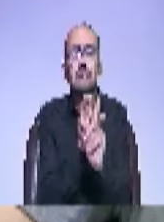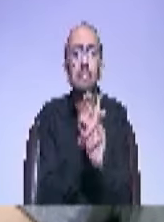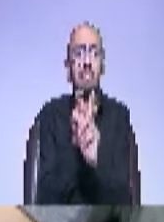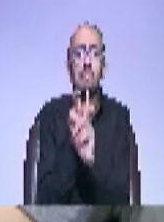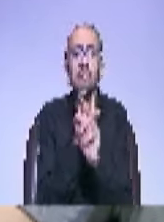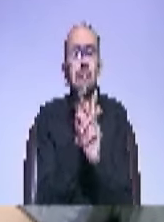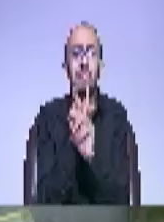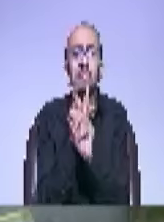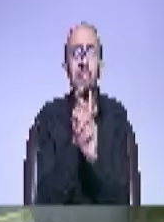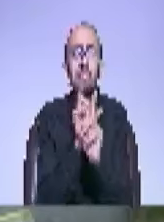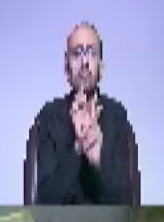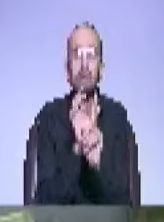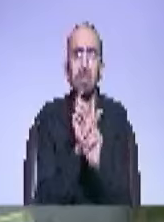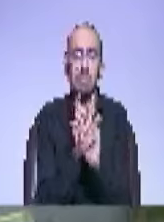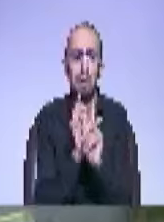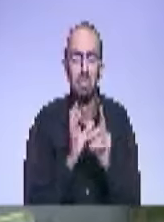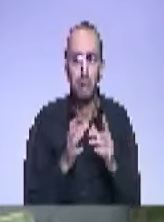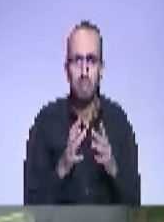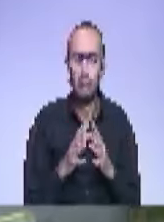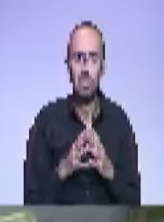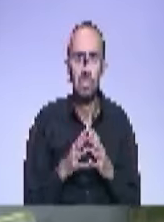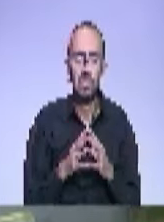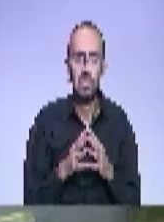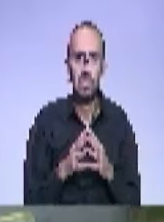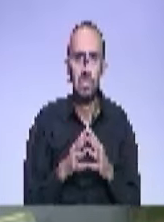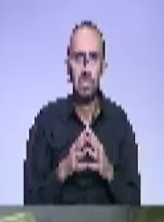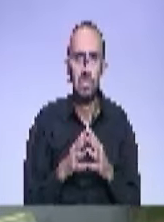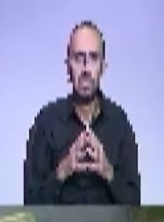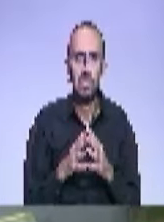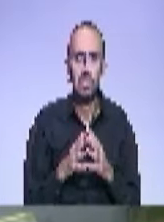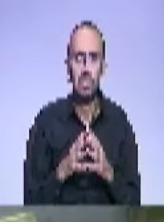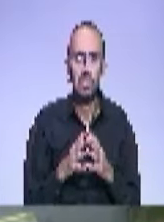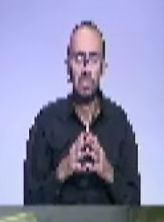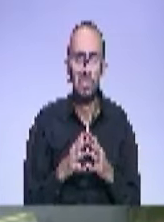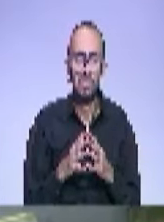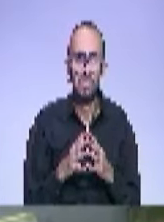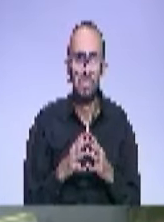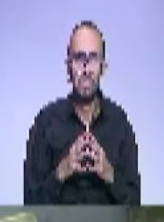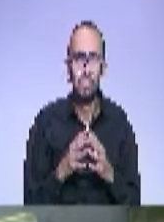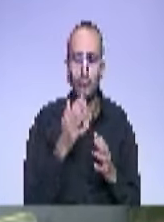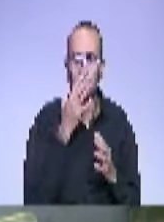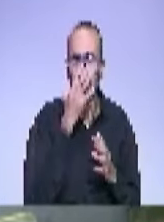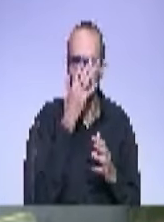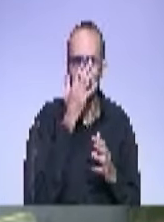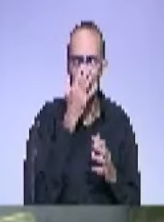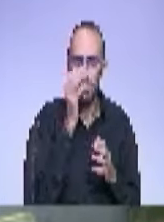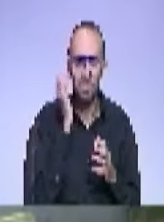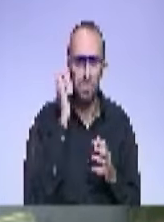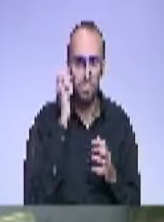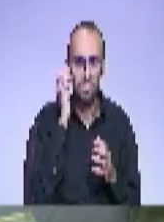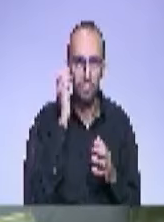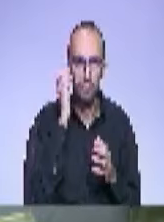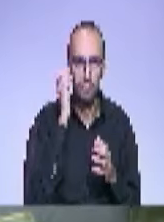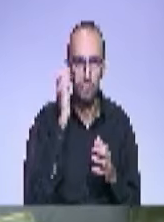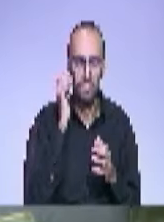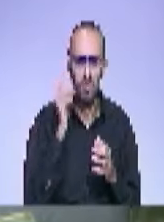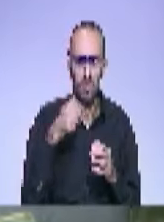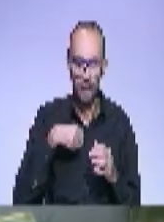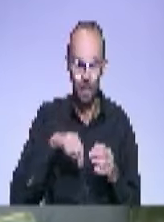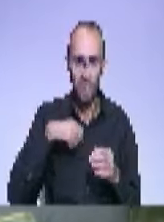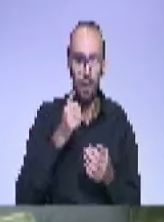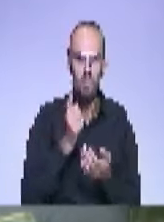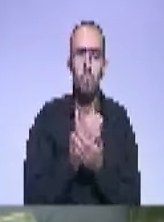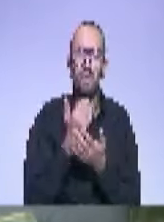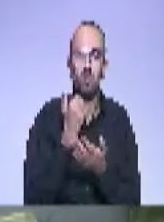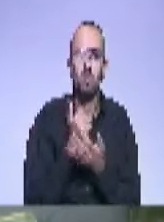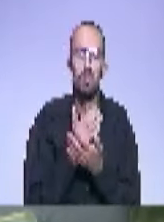هو لا يملك قرار، وهو فمشيت الصراحة وسبت البيت. مع اني انا ما كنتش عارف امشي، ان انا في قريه ما فيهاش اي